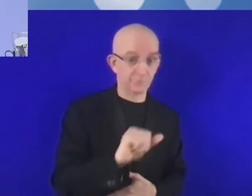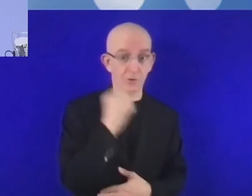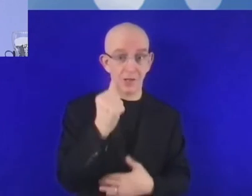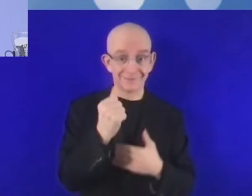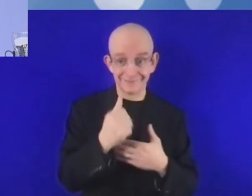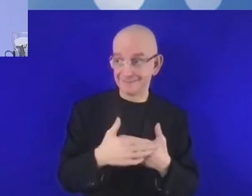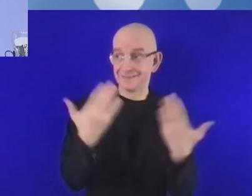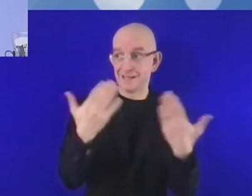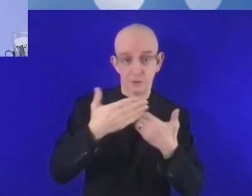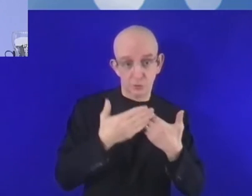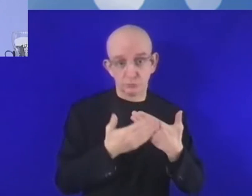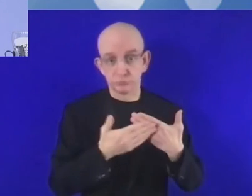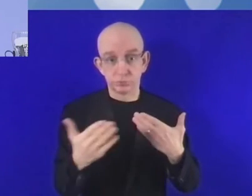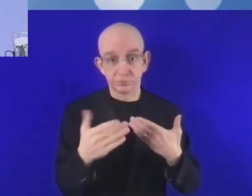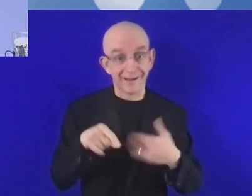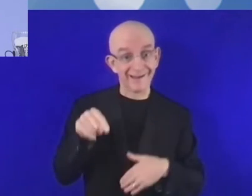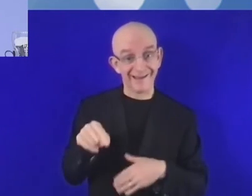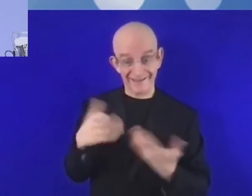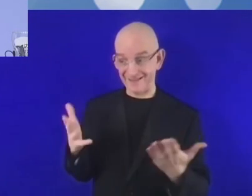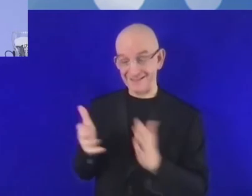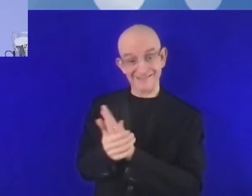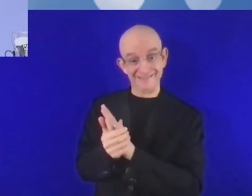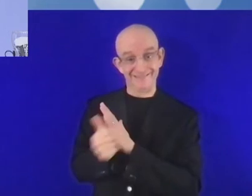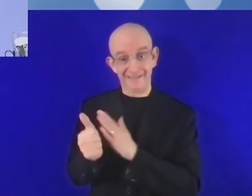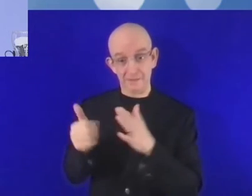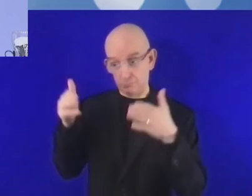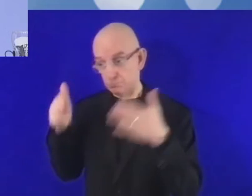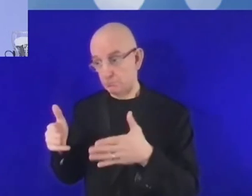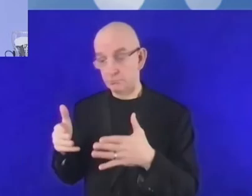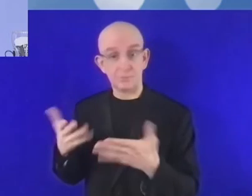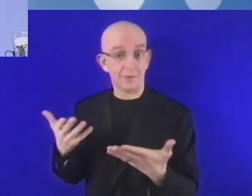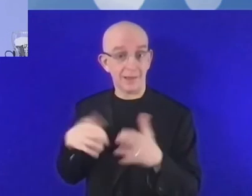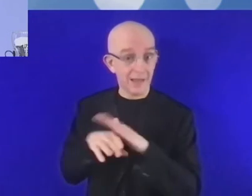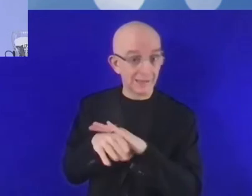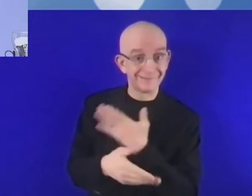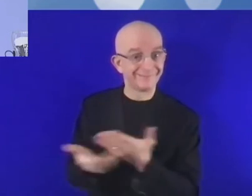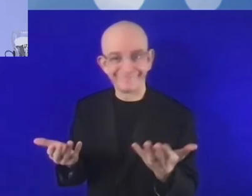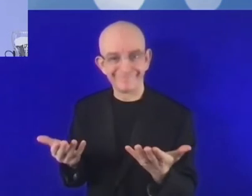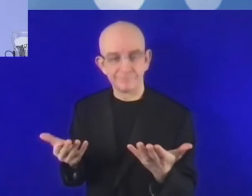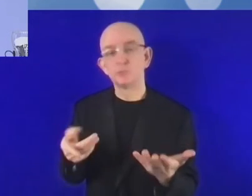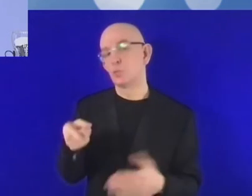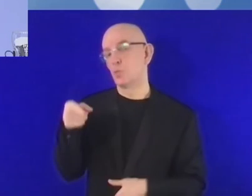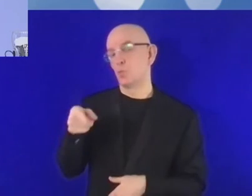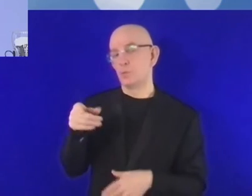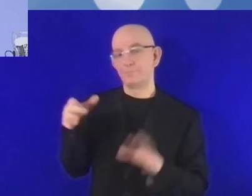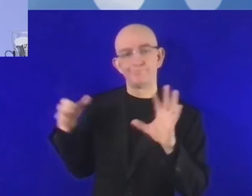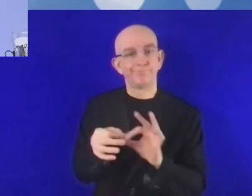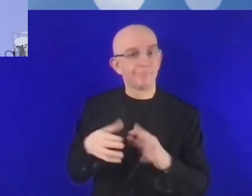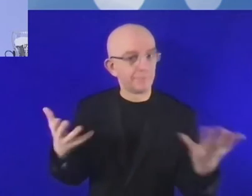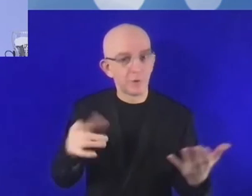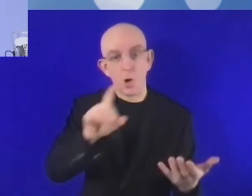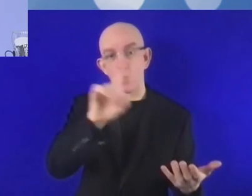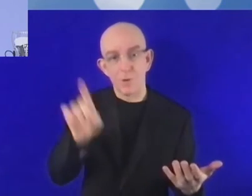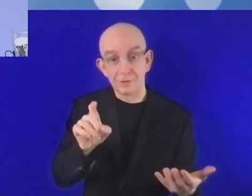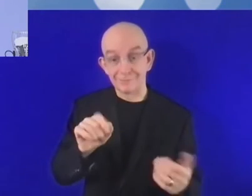или сузить этот цифровой разрыв. И здесь появляется также вопрос о доступности.